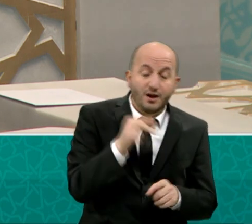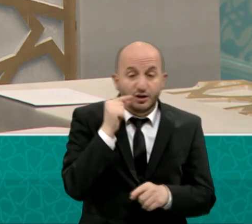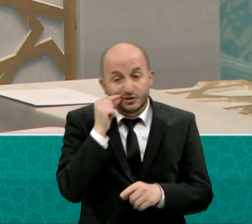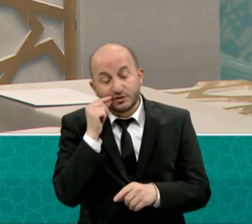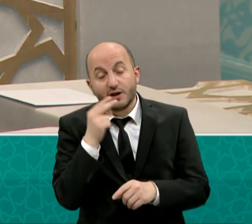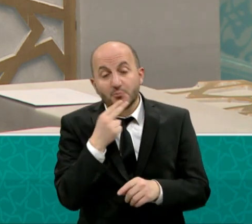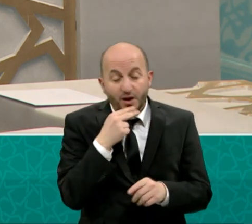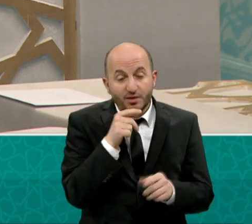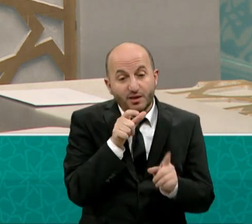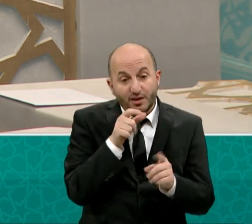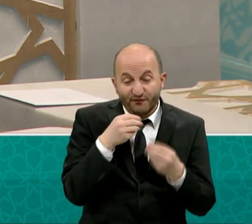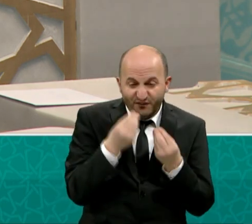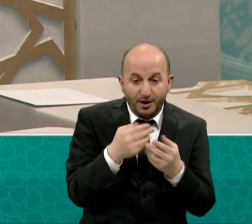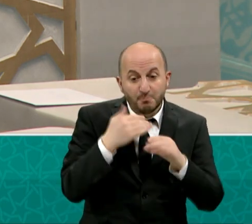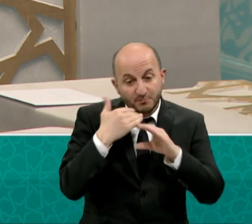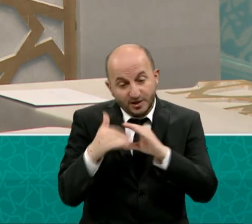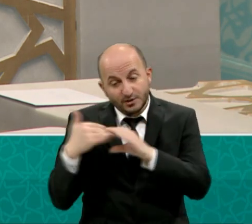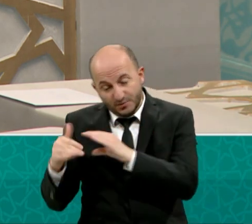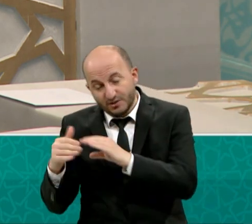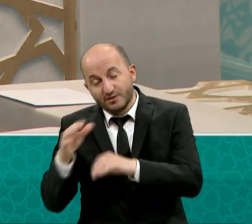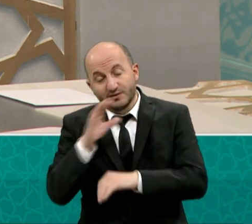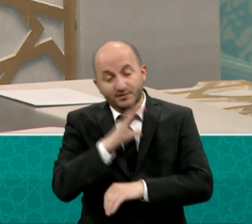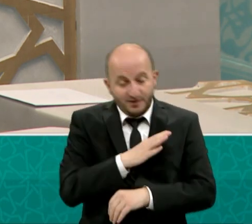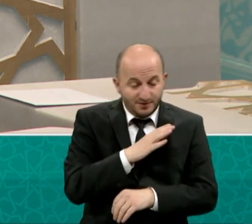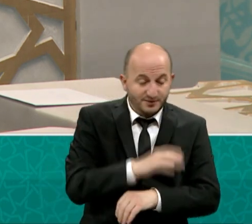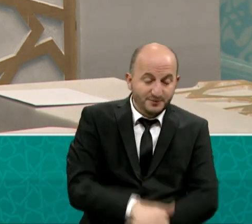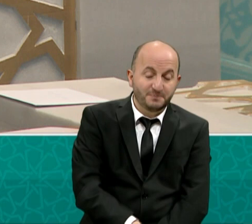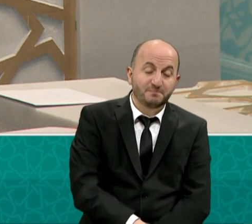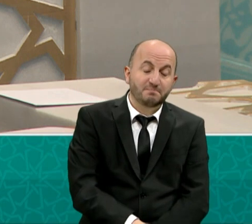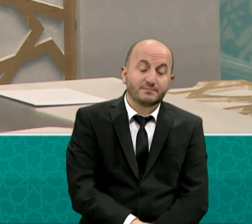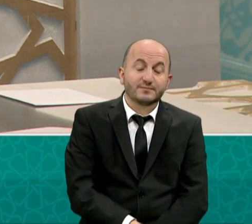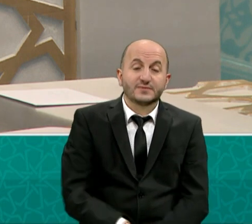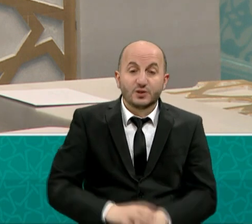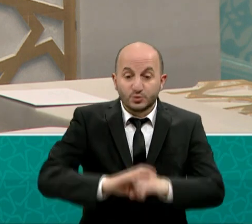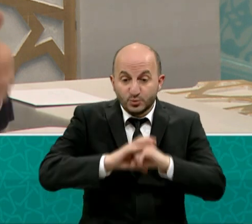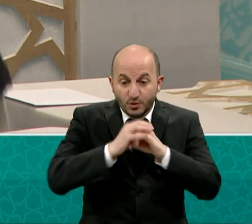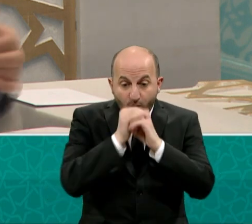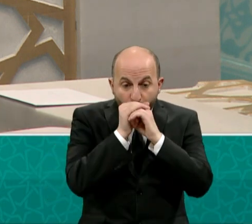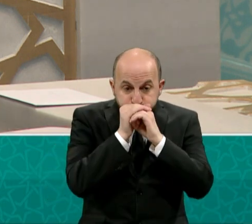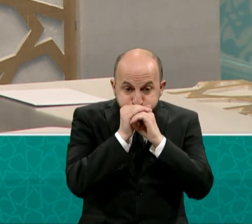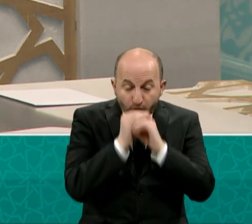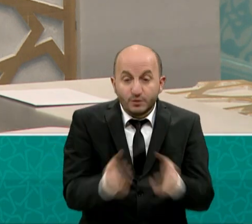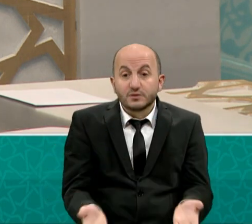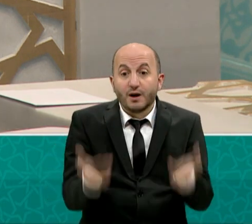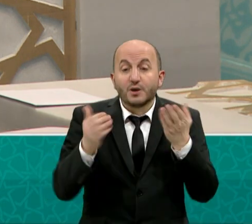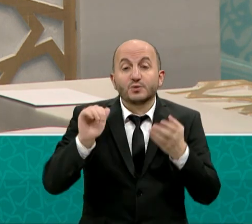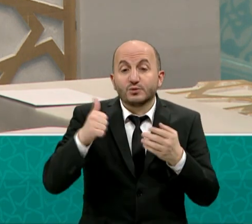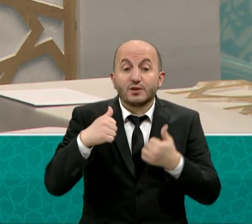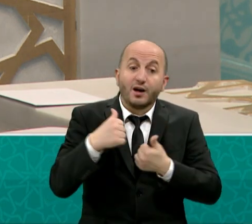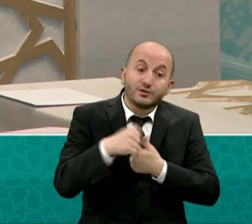verilen mesajlar var kardeşlerim. E şimdi Allah-u Teala kıyamet gününde eşlerin hakkını birbirinden